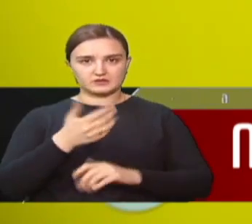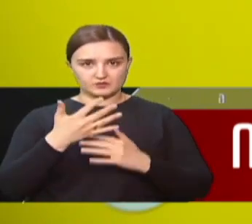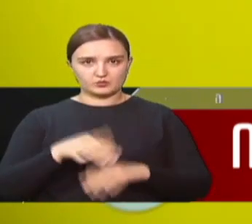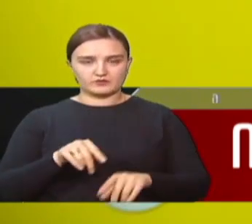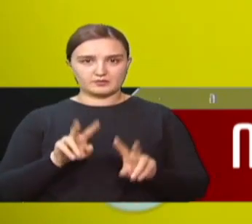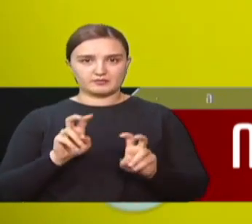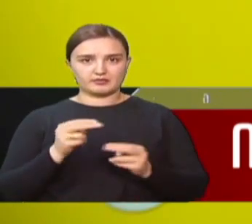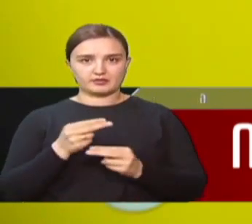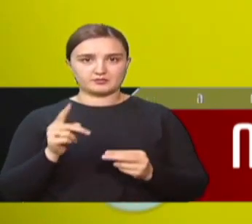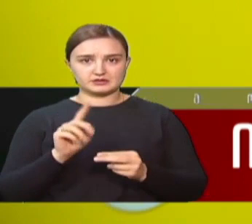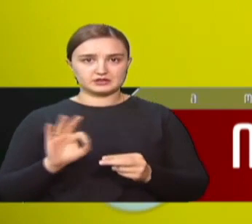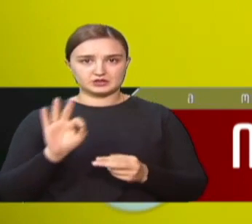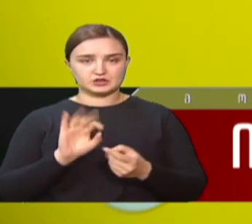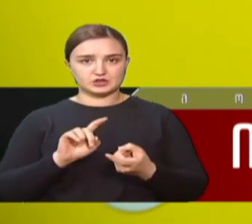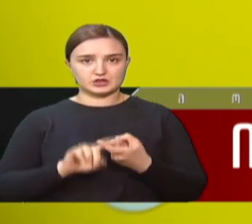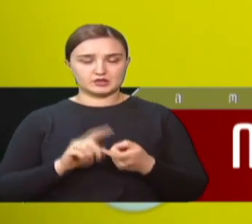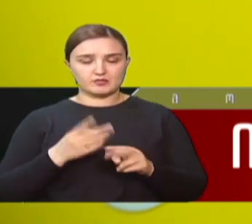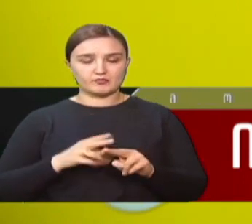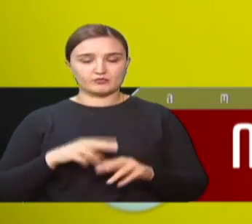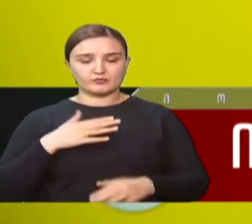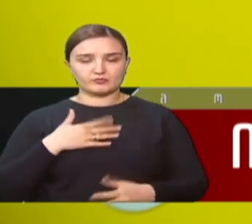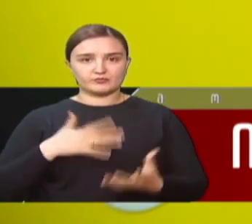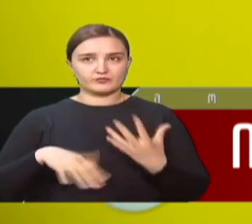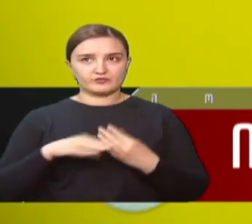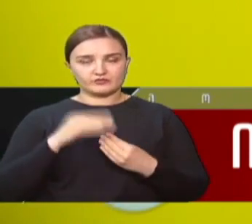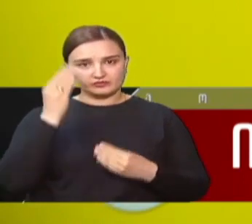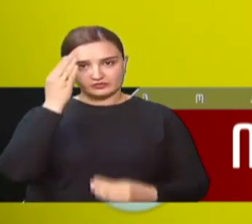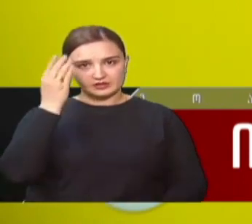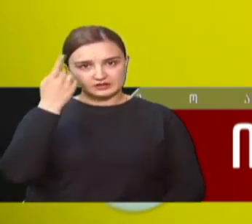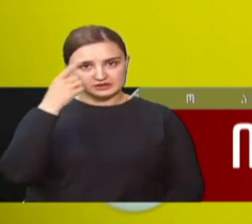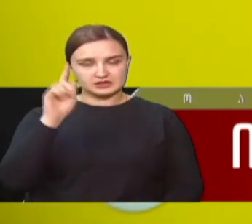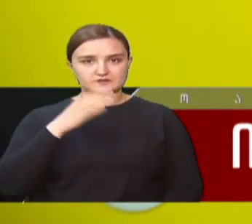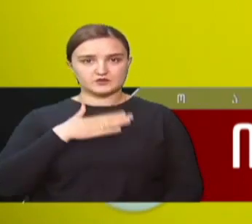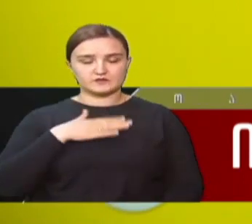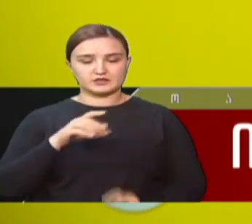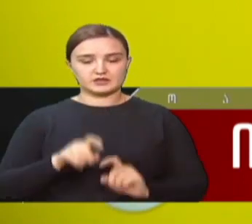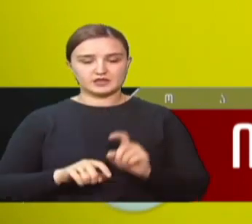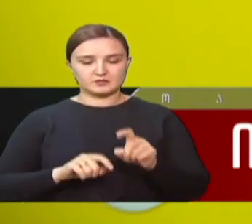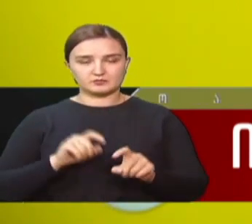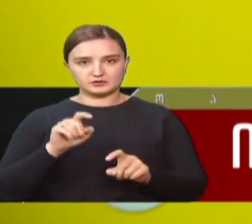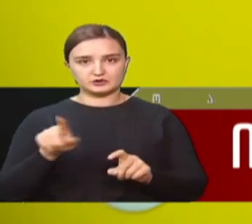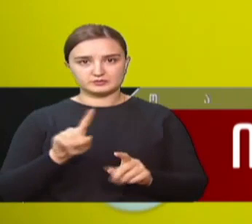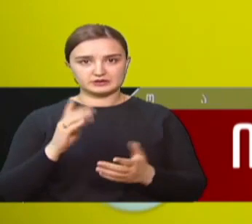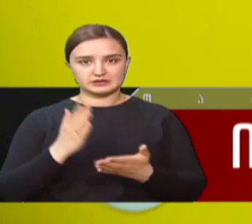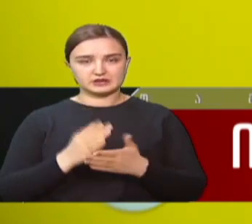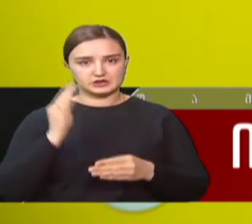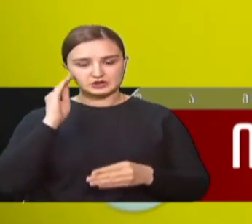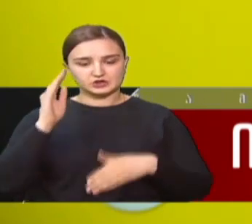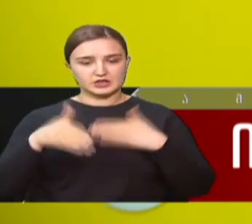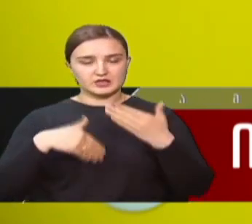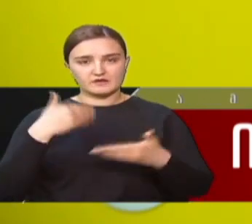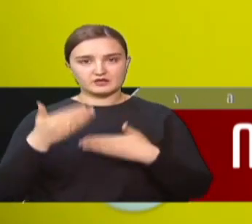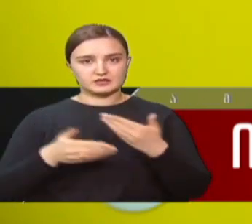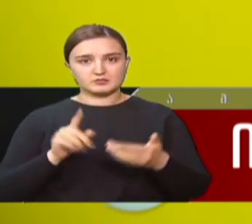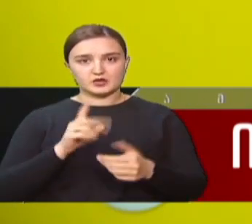ამ თემას. ამიტომ ჩვენი ინიციატივები, ჩვენი ნაბიჯები, რაც არის შეთავაზება, რა უნდა